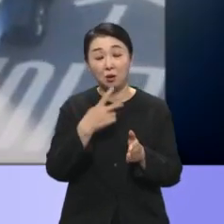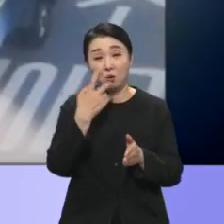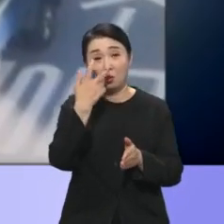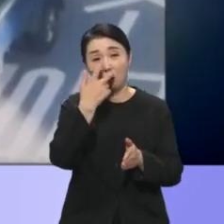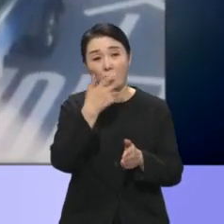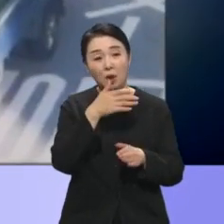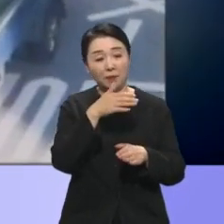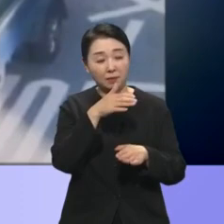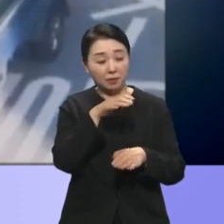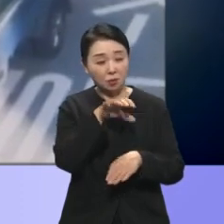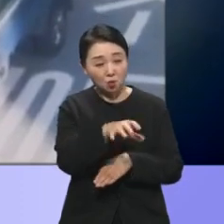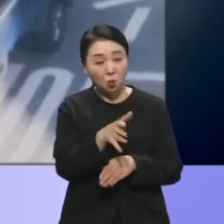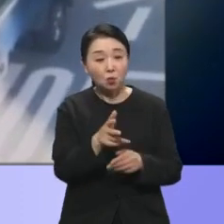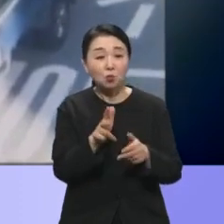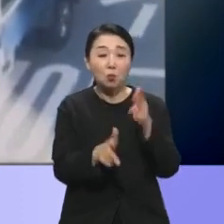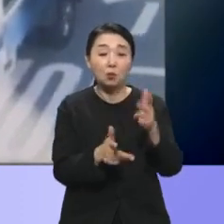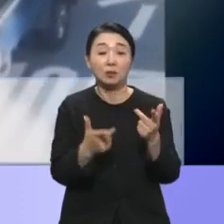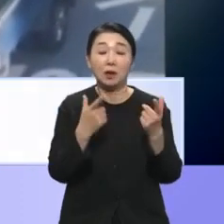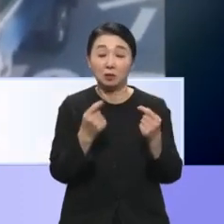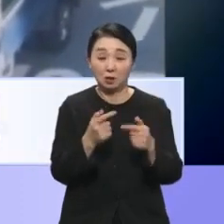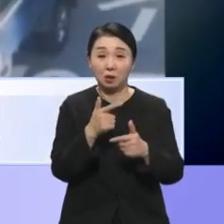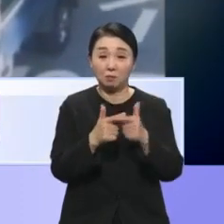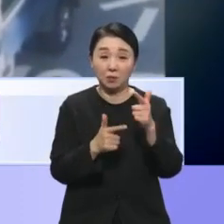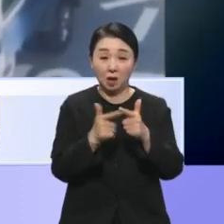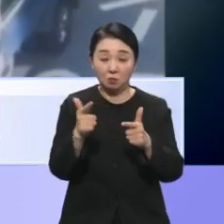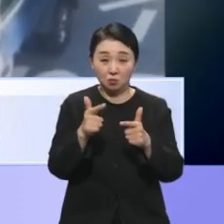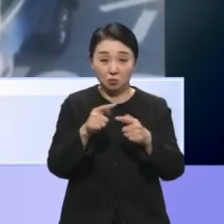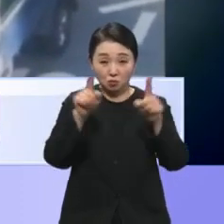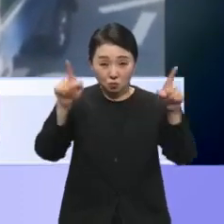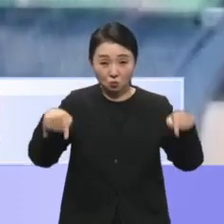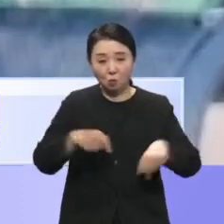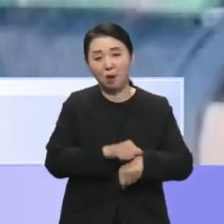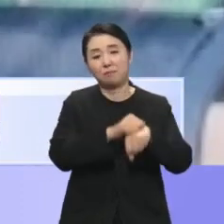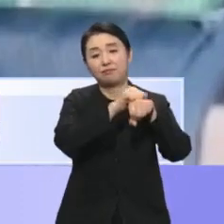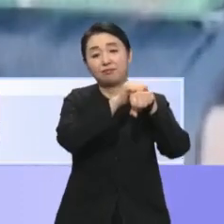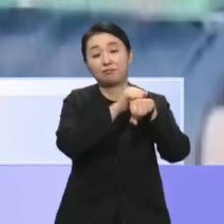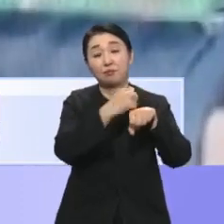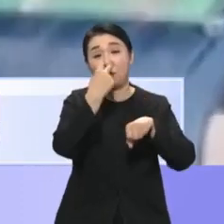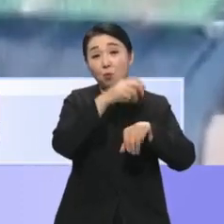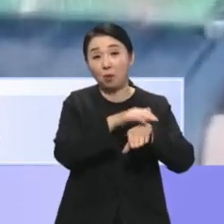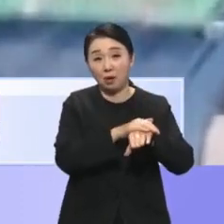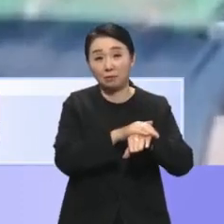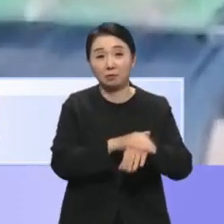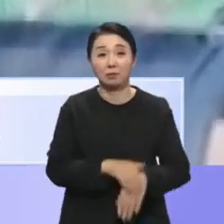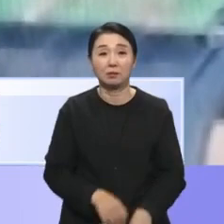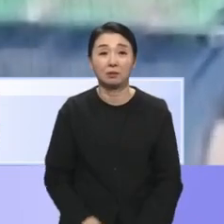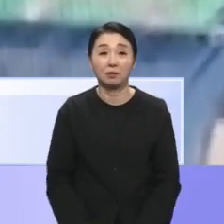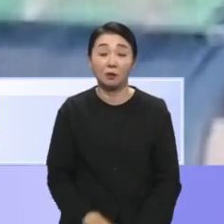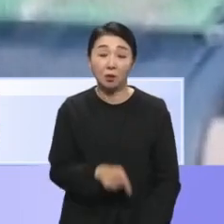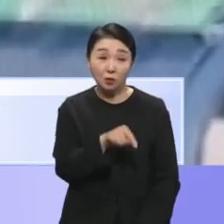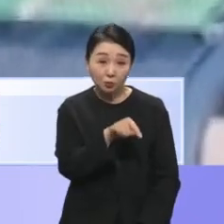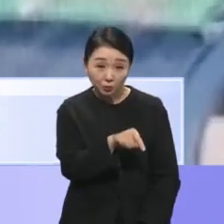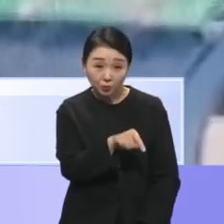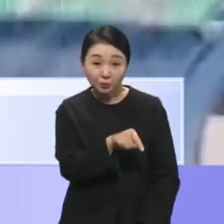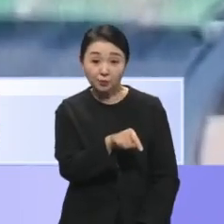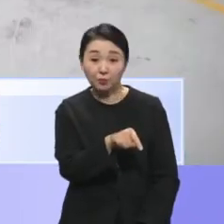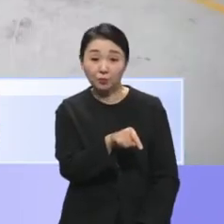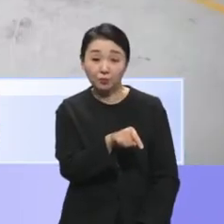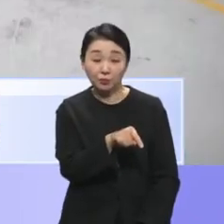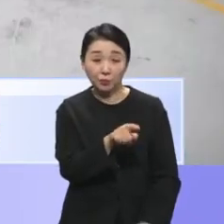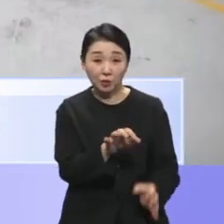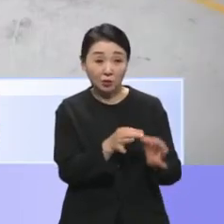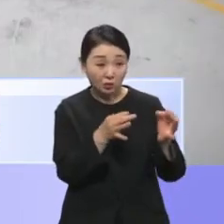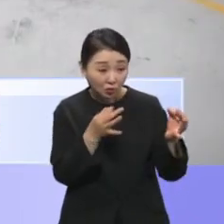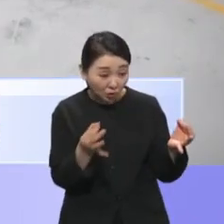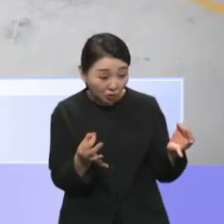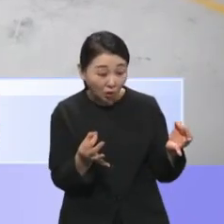공장처럼이 그 나무도마를 이렇게 보관하고 있었던 근데 결국은 이제 이거이 곳에서 뜯어서